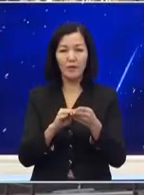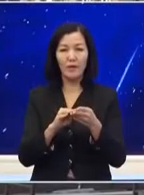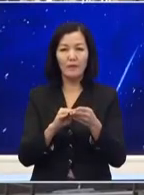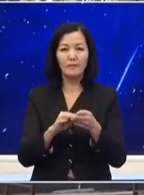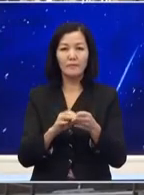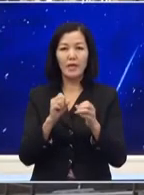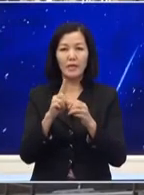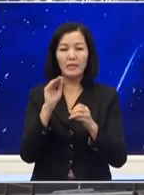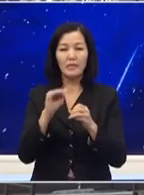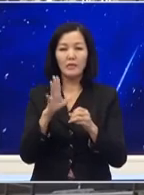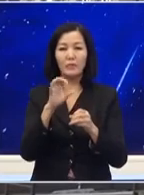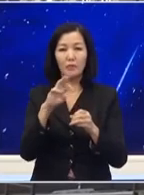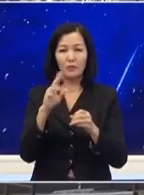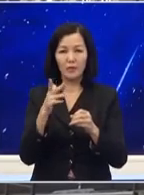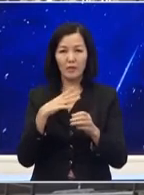– 11500.